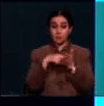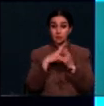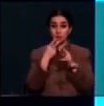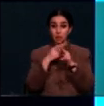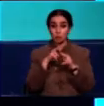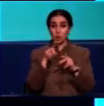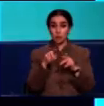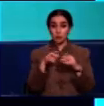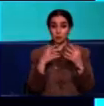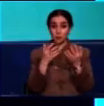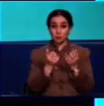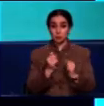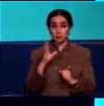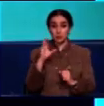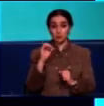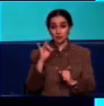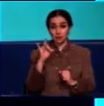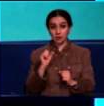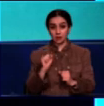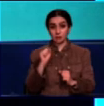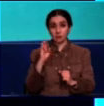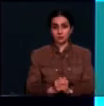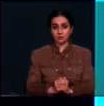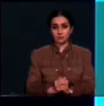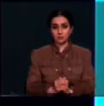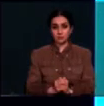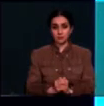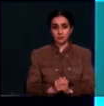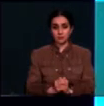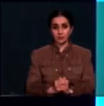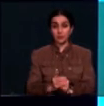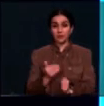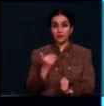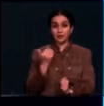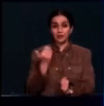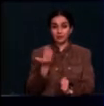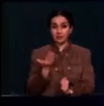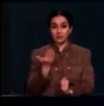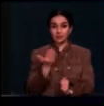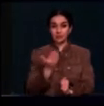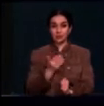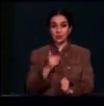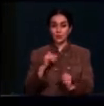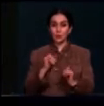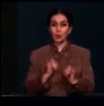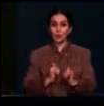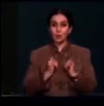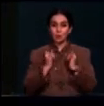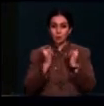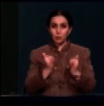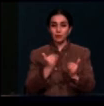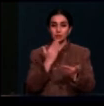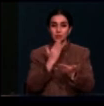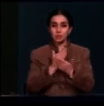которое получила Вера Николаевна Шейна. «Ваше сиятельство, глубоко уважаемая княгиня